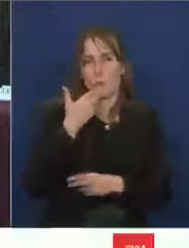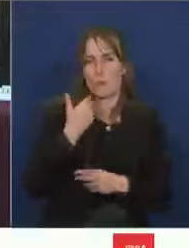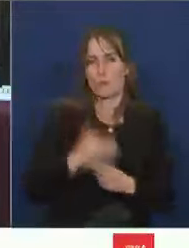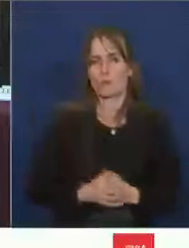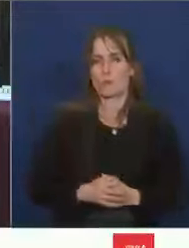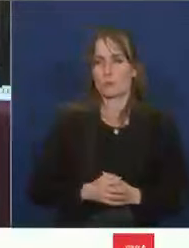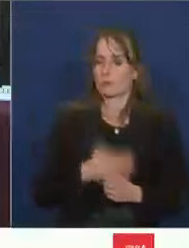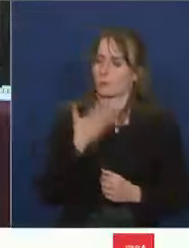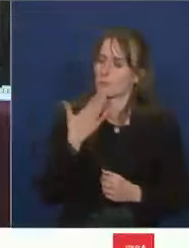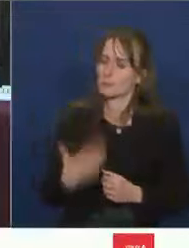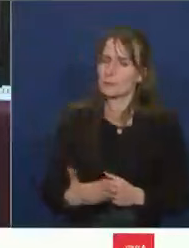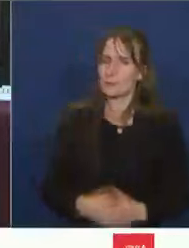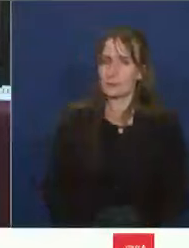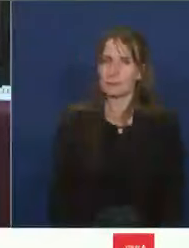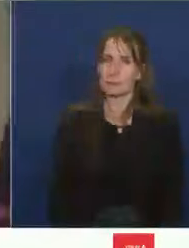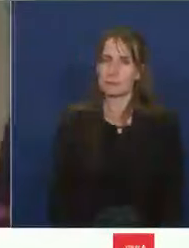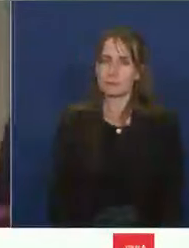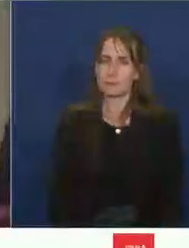Monsieur...